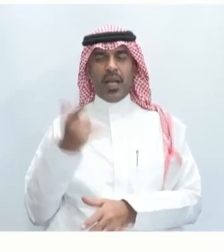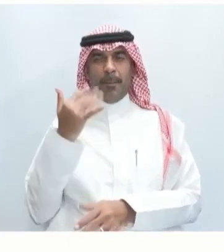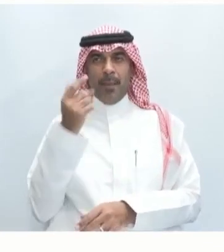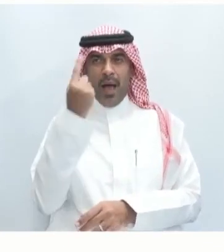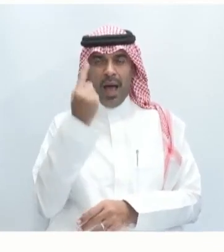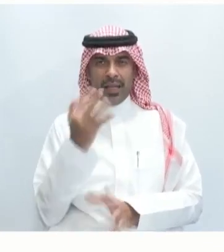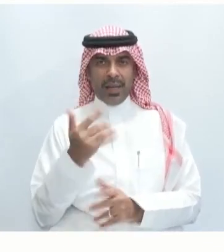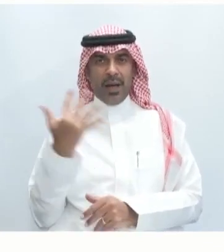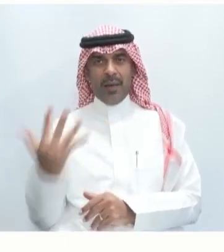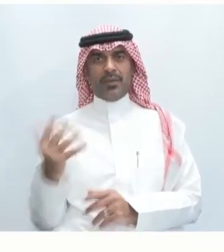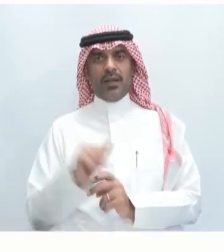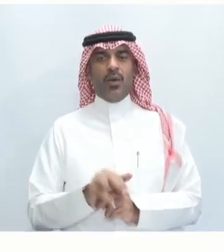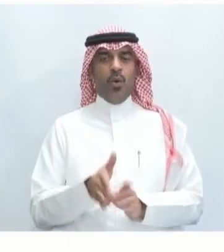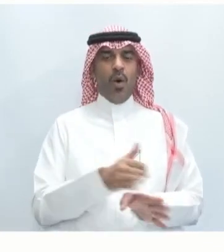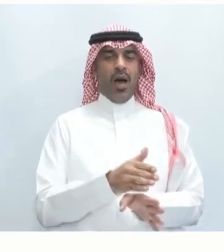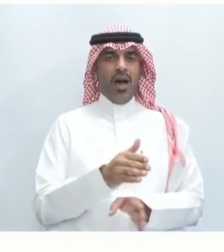احاد